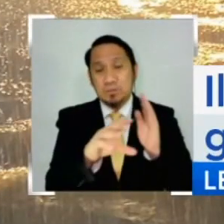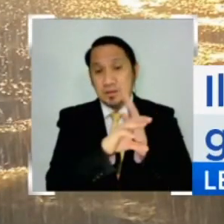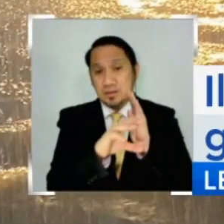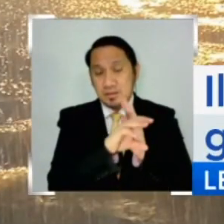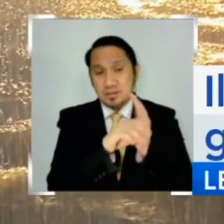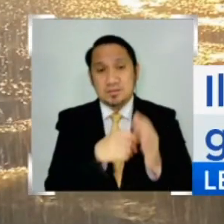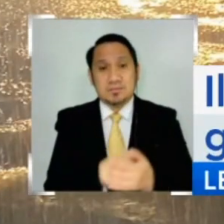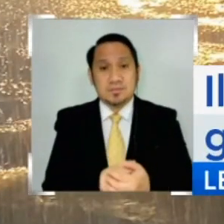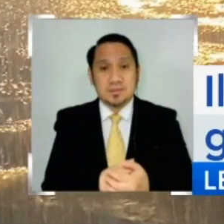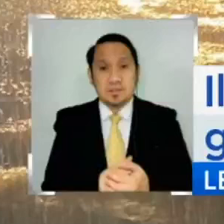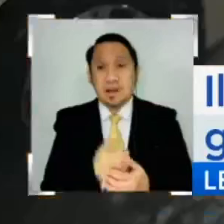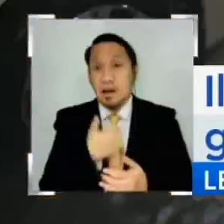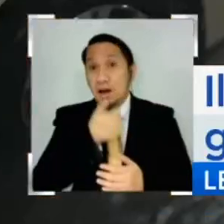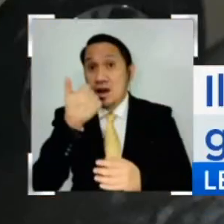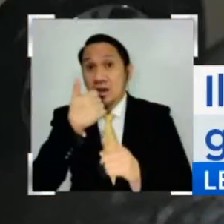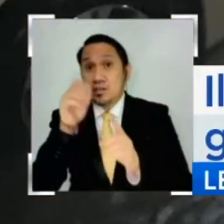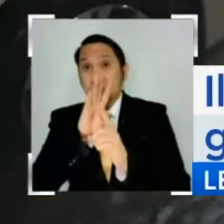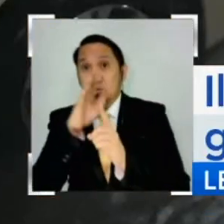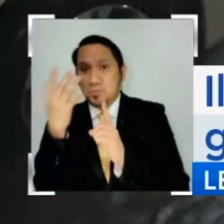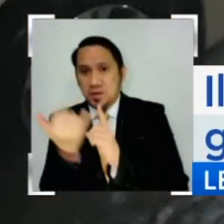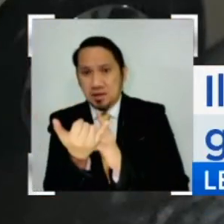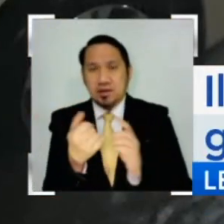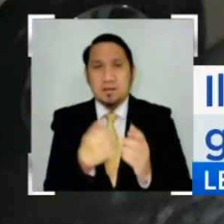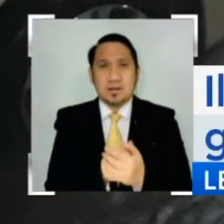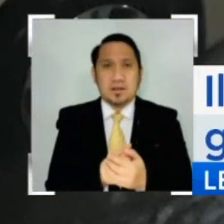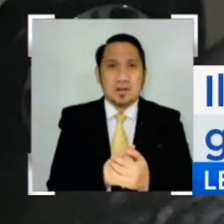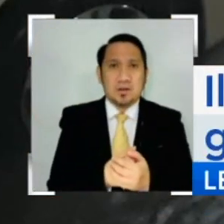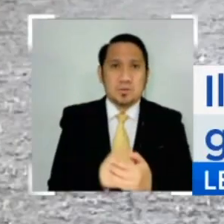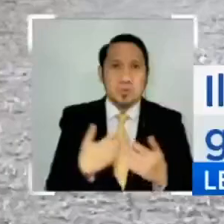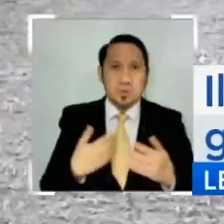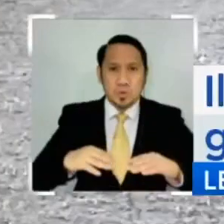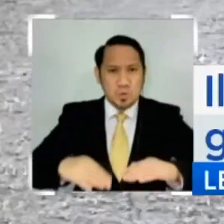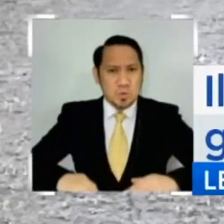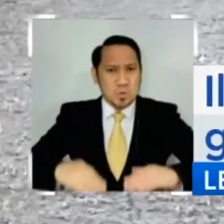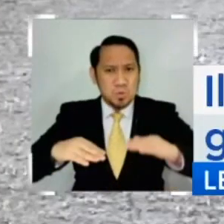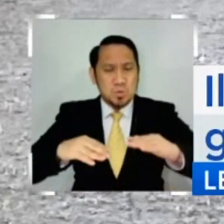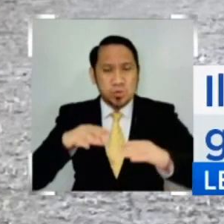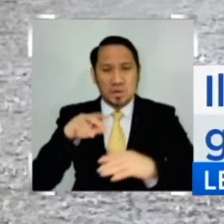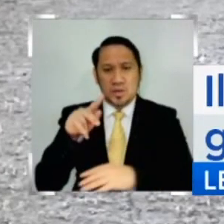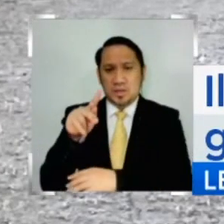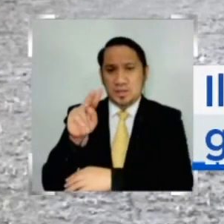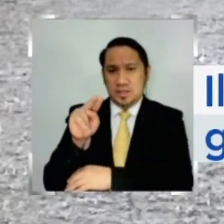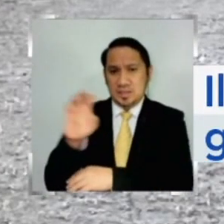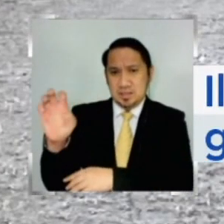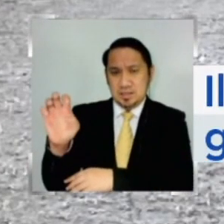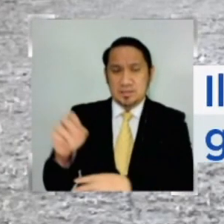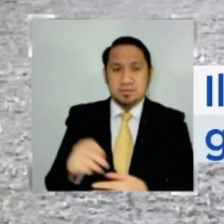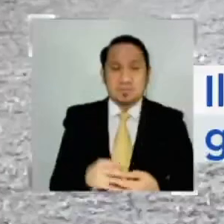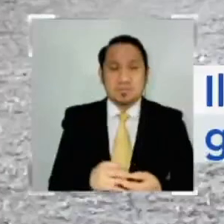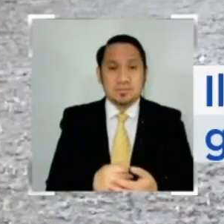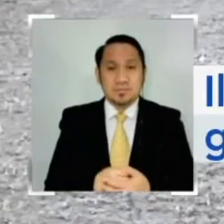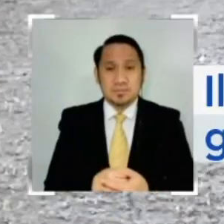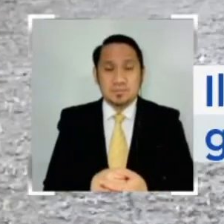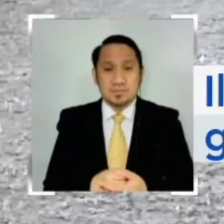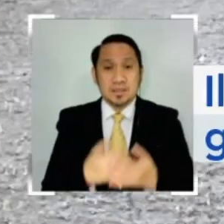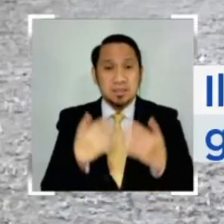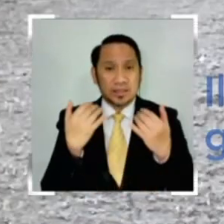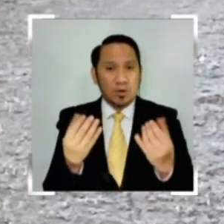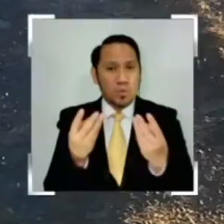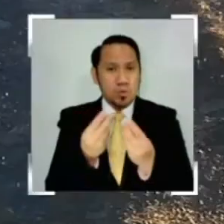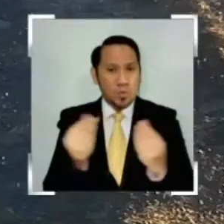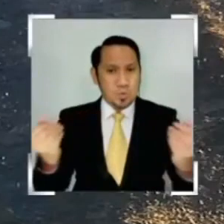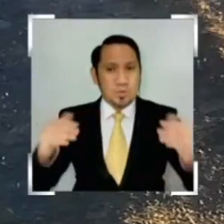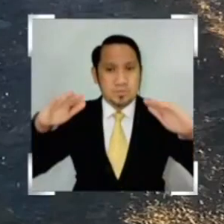ibang barangay, napilitan namang lumusong sa abot-tuhod na baha ang ilang residente. Umupa rin ang baha ngayong